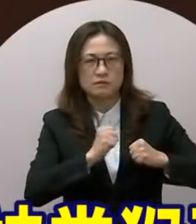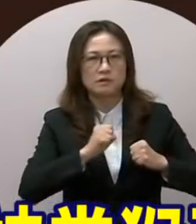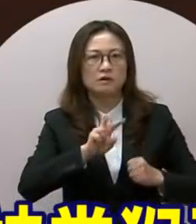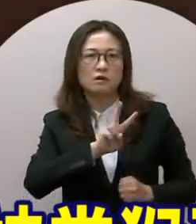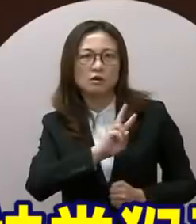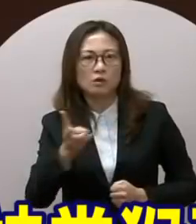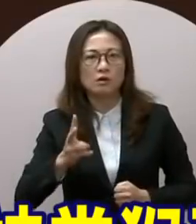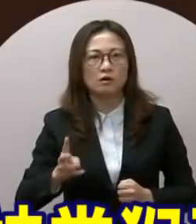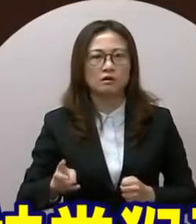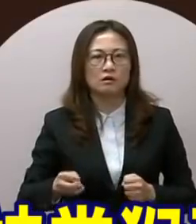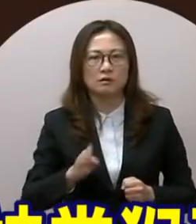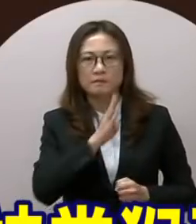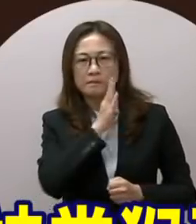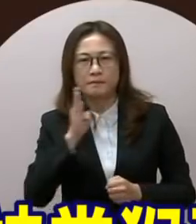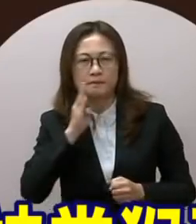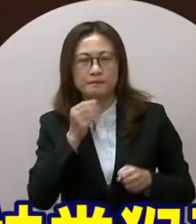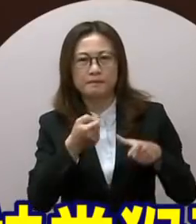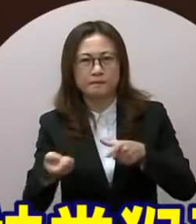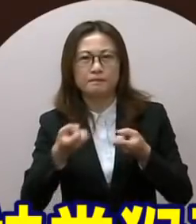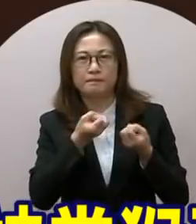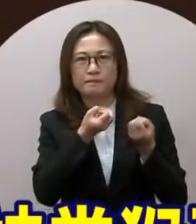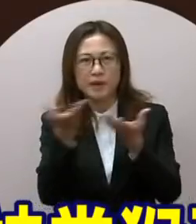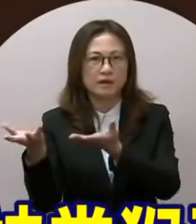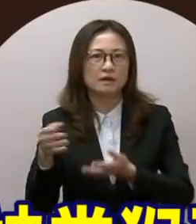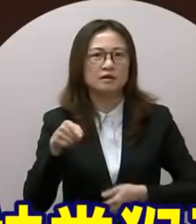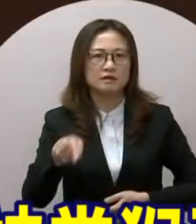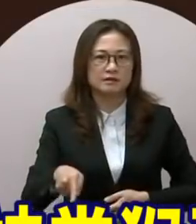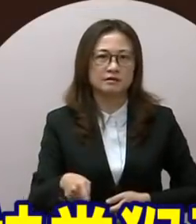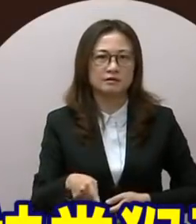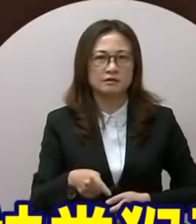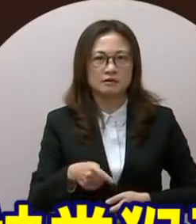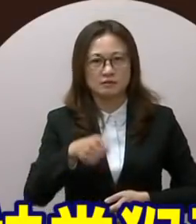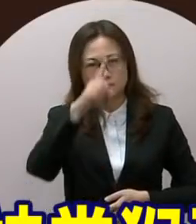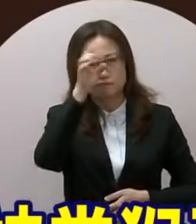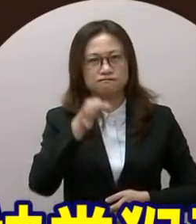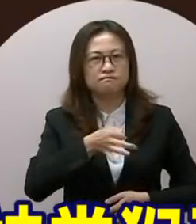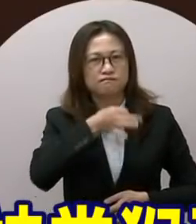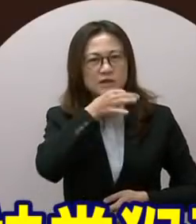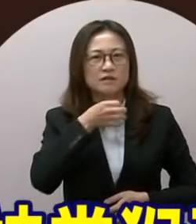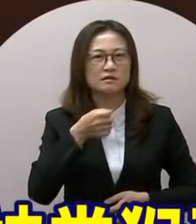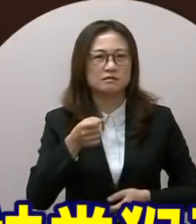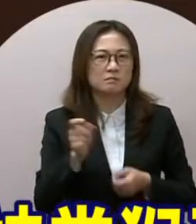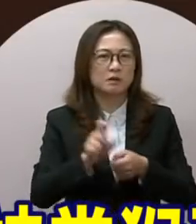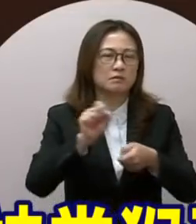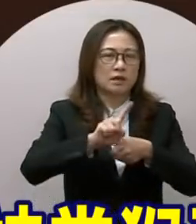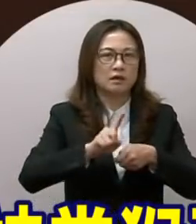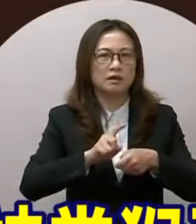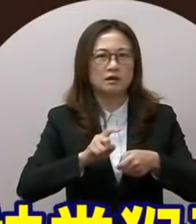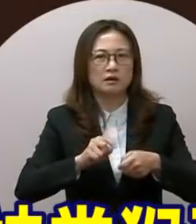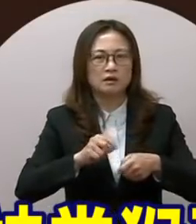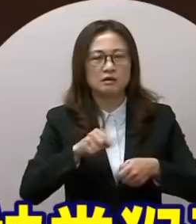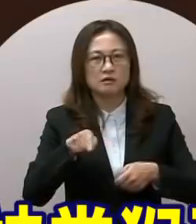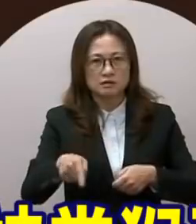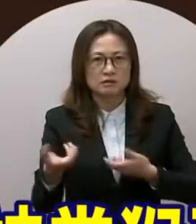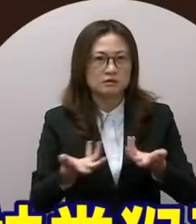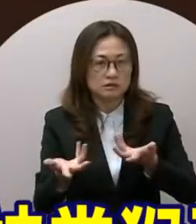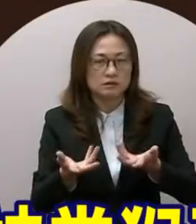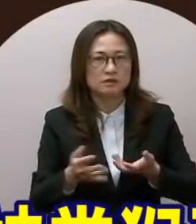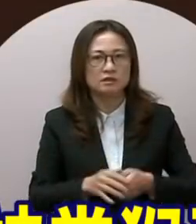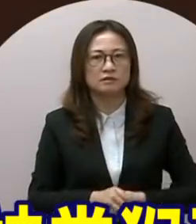防疫指挥中心的高层们的荒唐行径，对照出全台湾认真防疫的国